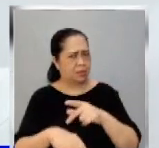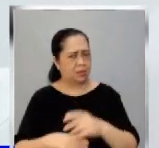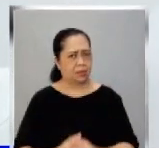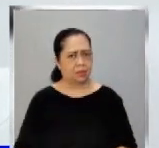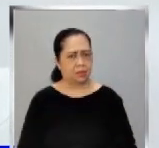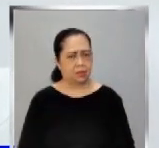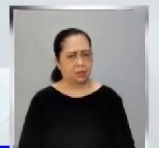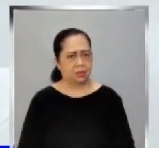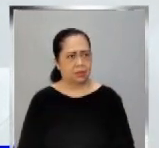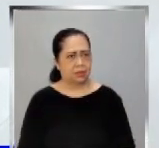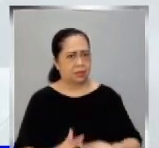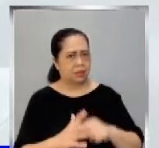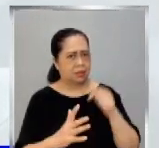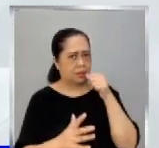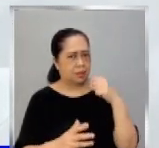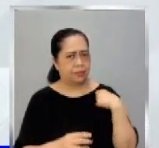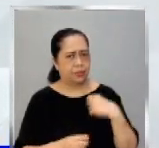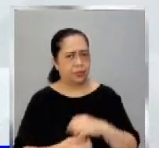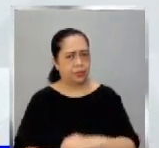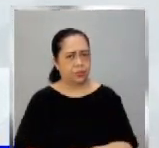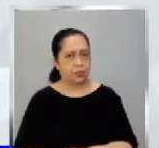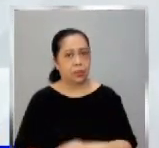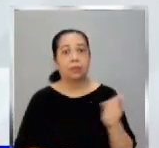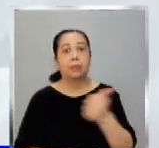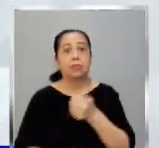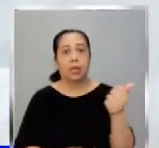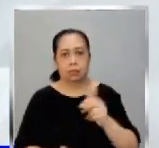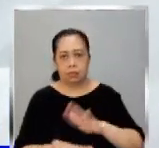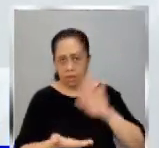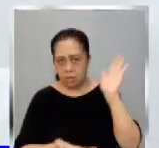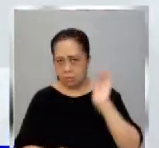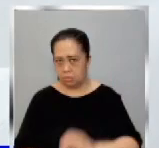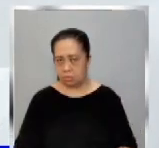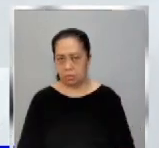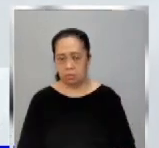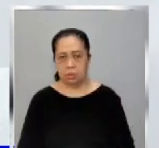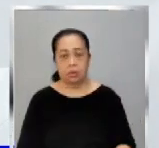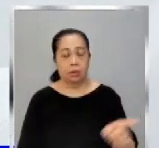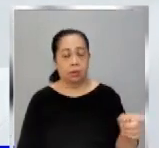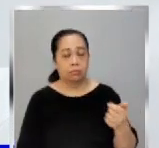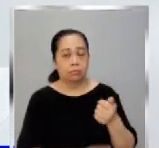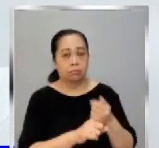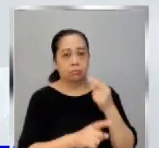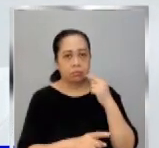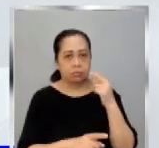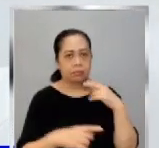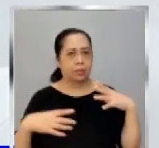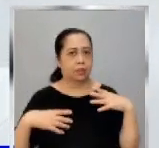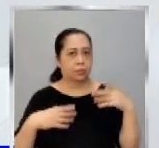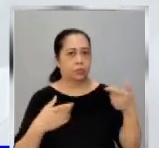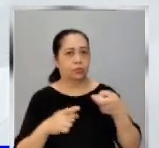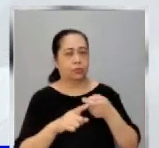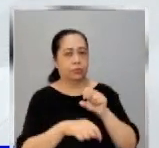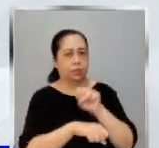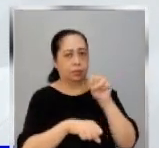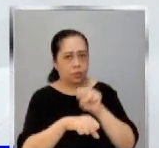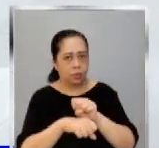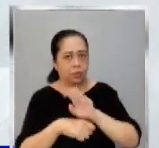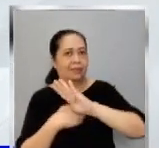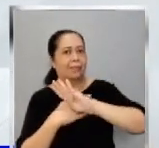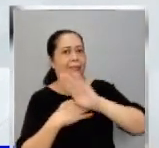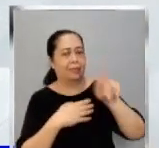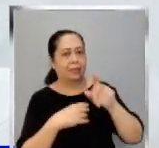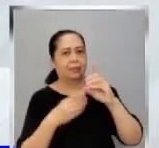kahapon? Pamasahe, mahal. Si Epi Afaga naman na nagbakasyon sa Singapore at pauwi na sana sa